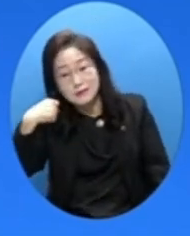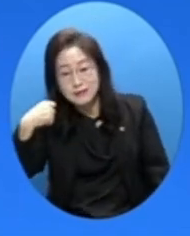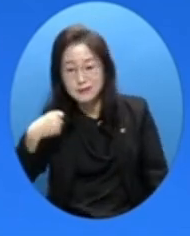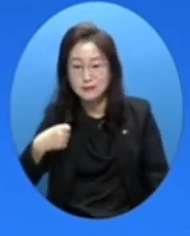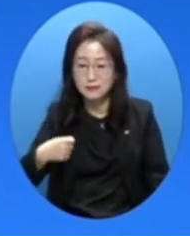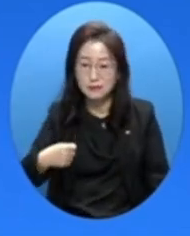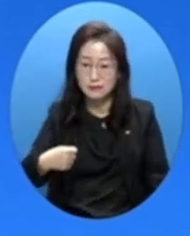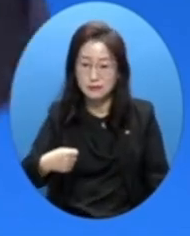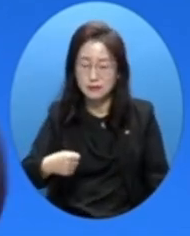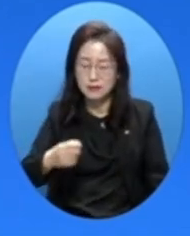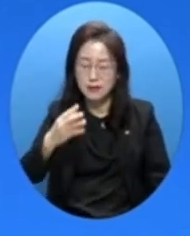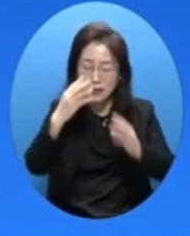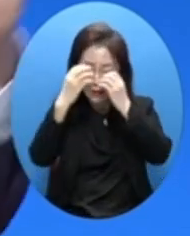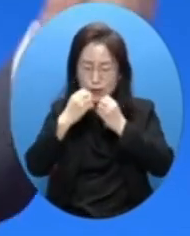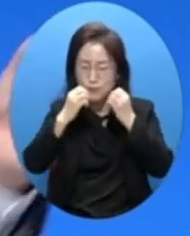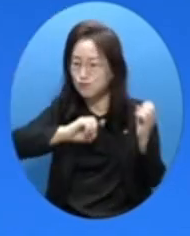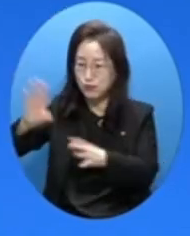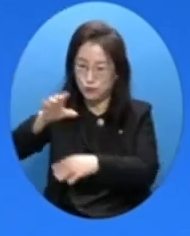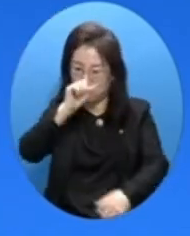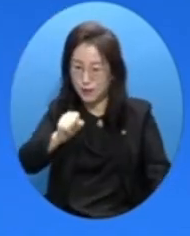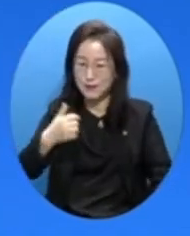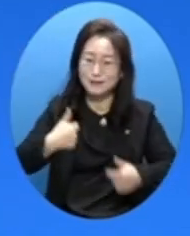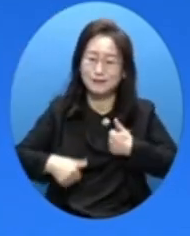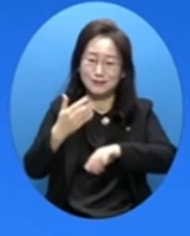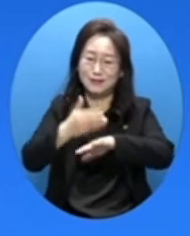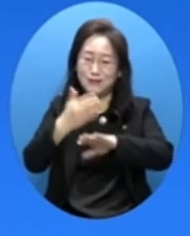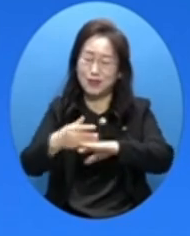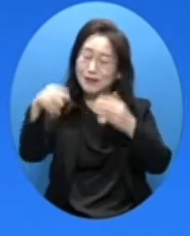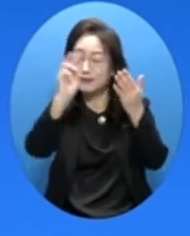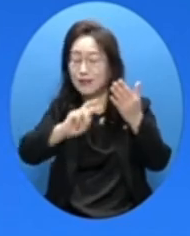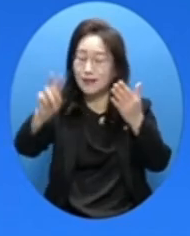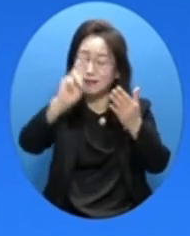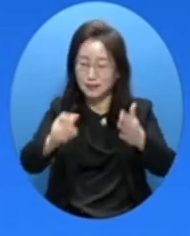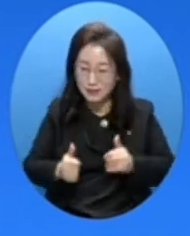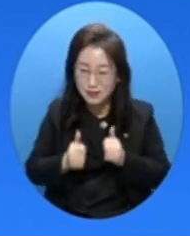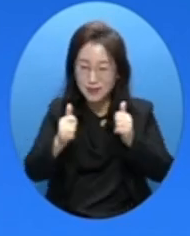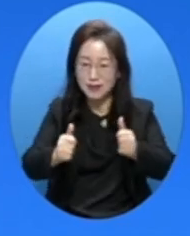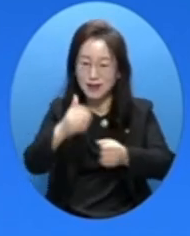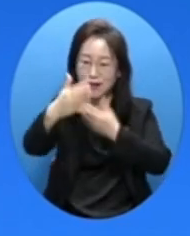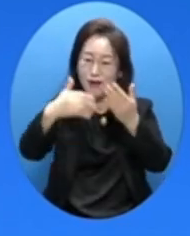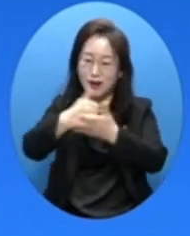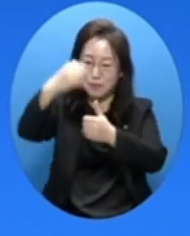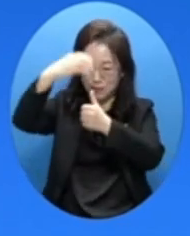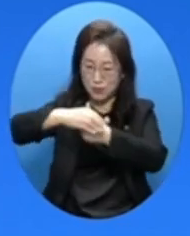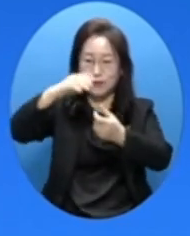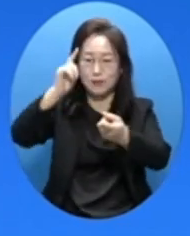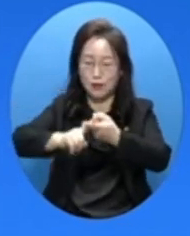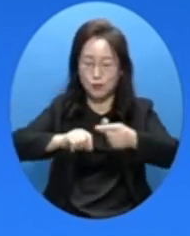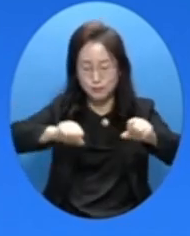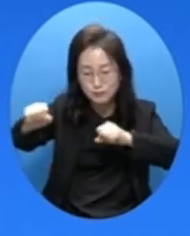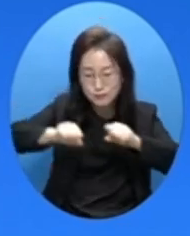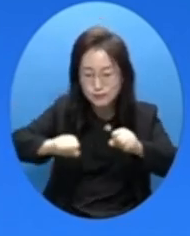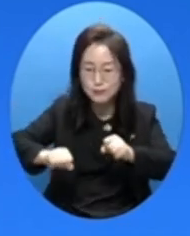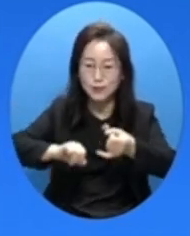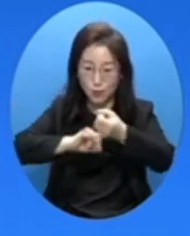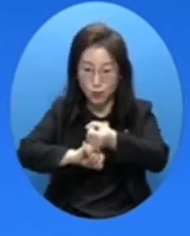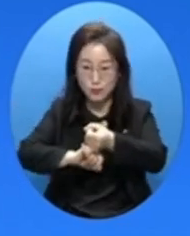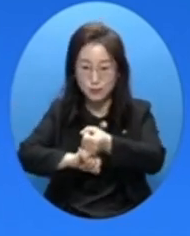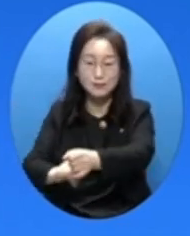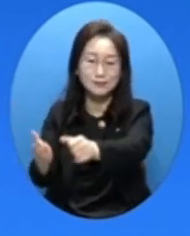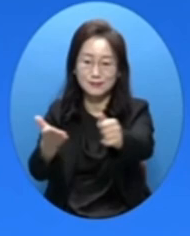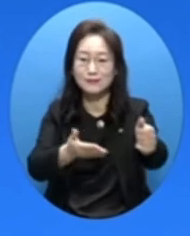이 마스크도 내던져버리고 기쁨으로 감사함으로 주님을 찬양하며 열심히 맡겨진 사명 잘 감당하는 우리가 될 줄로